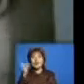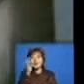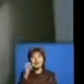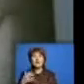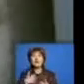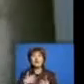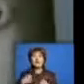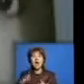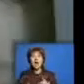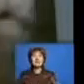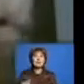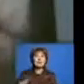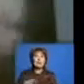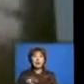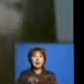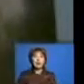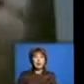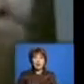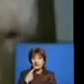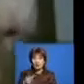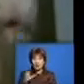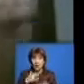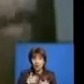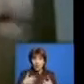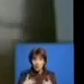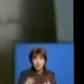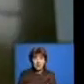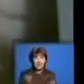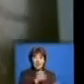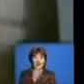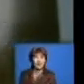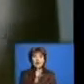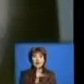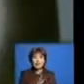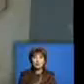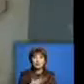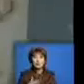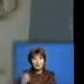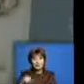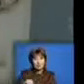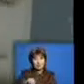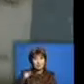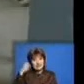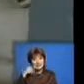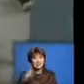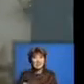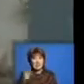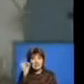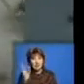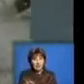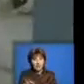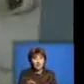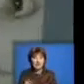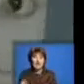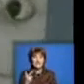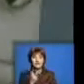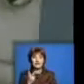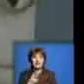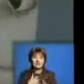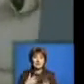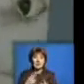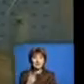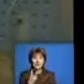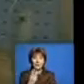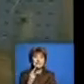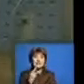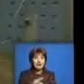животного, осьминога Паули. Стоит отметить, что опоссума не повезут в США. Часть программы с его участием снимут в Германии. Хайди и ее сестра